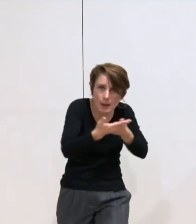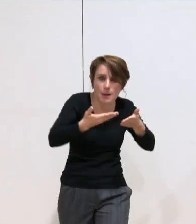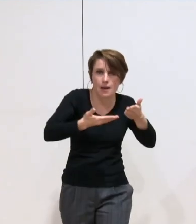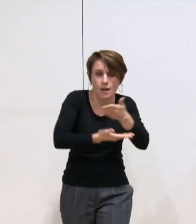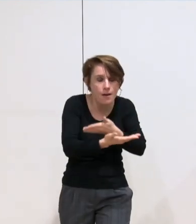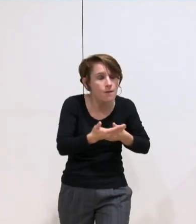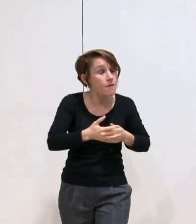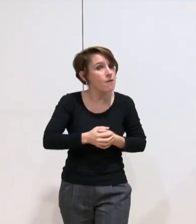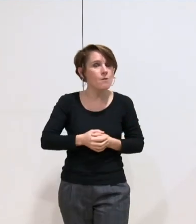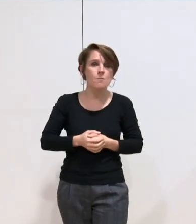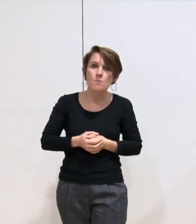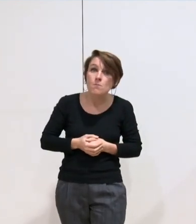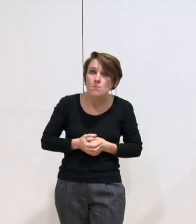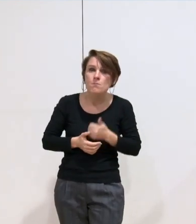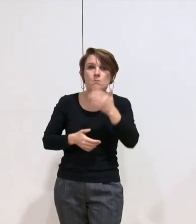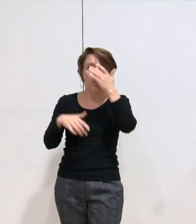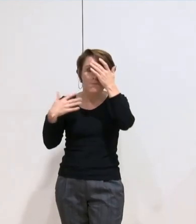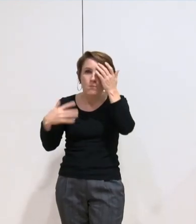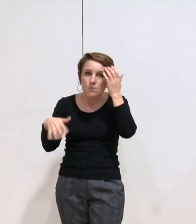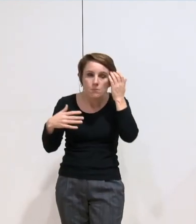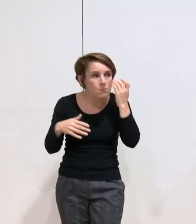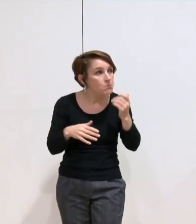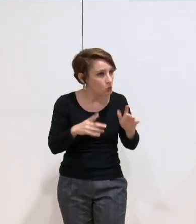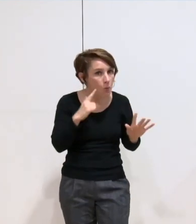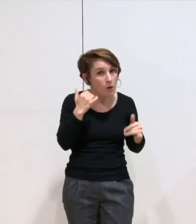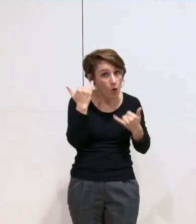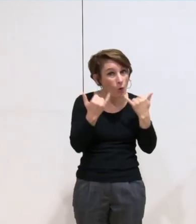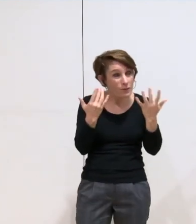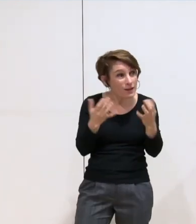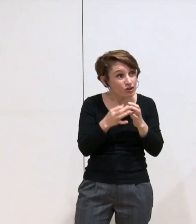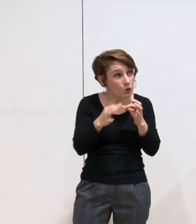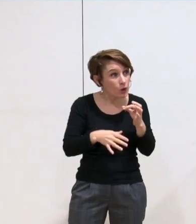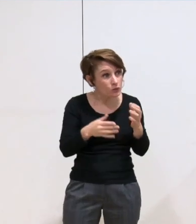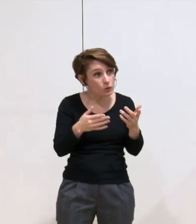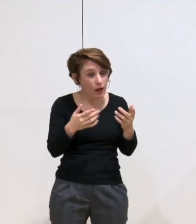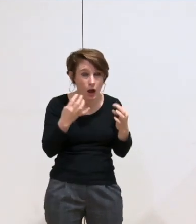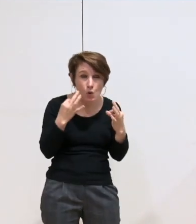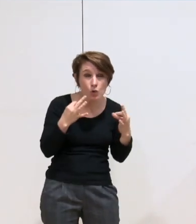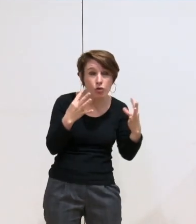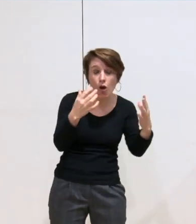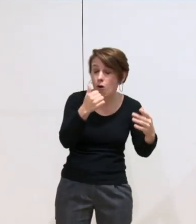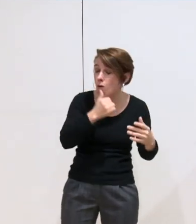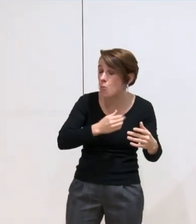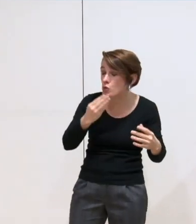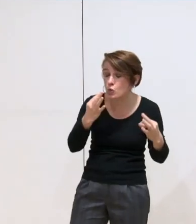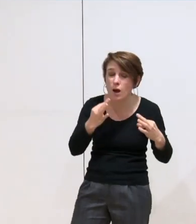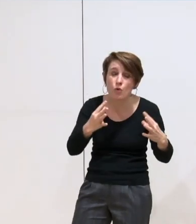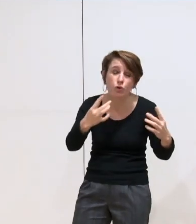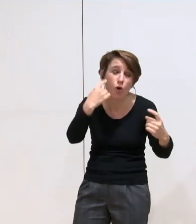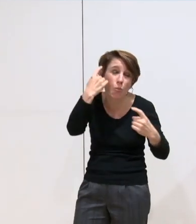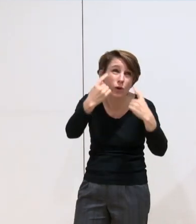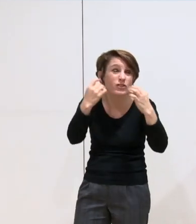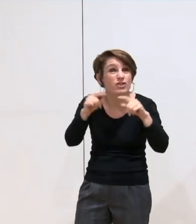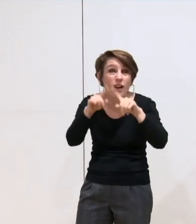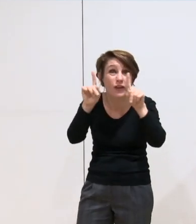On peut d'ailleurs dès lors imaginer le temps en conséquence qu'il vous faut pour réfléchir à la définition d'un budget